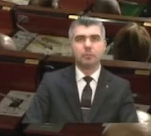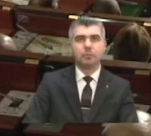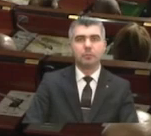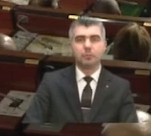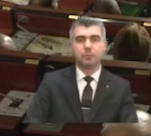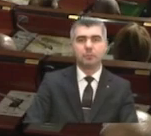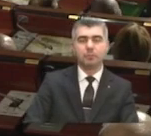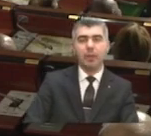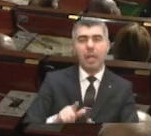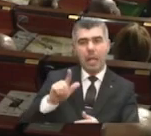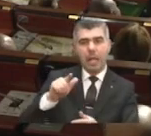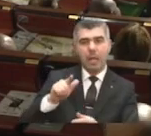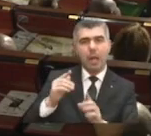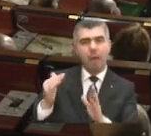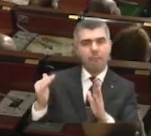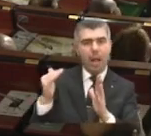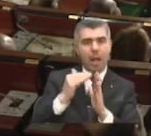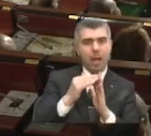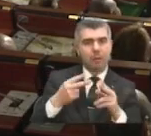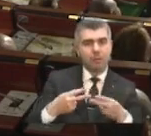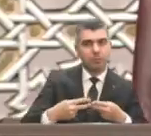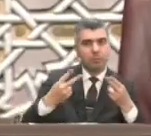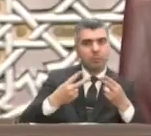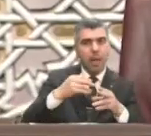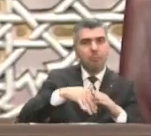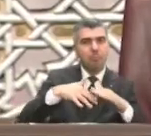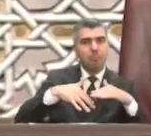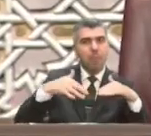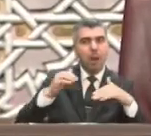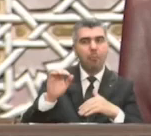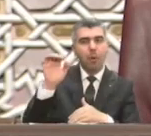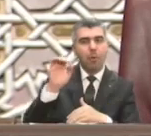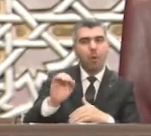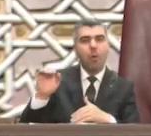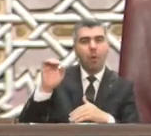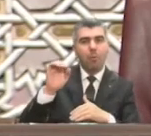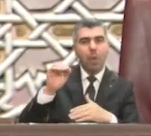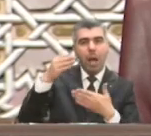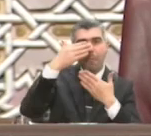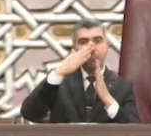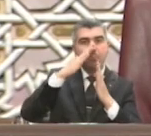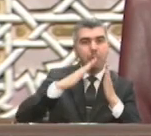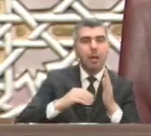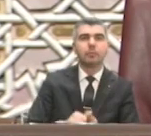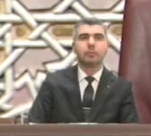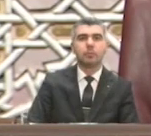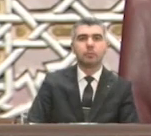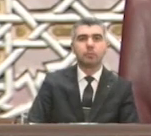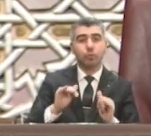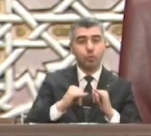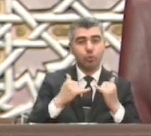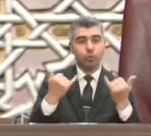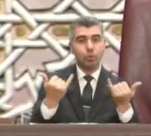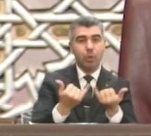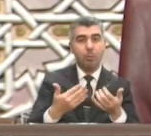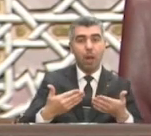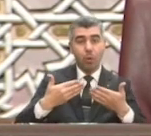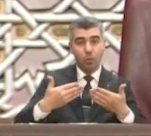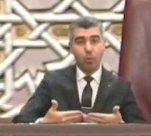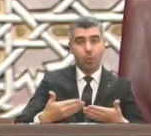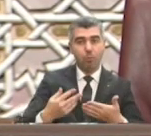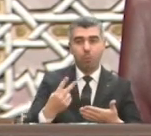على اثر المواقف الاخيره الصادره عن البرلماني الاوروبي تجاه بلادنا عقد البرلمان المغربي